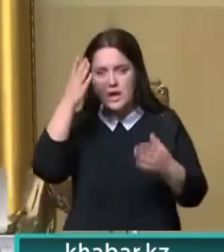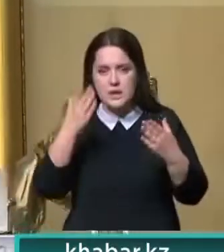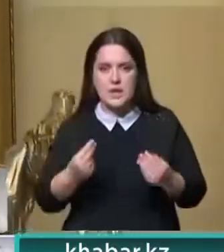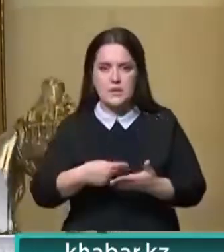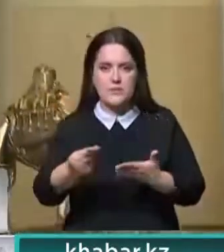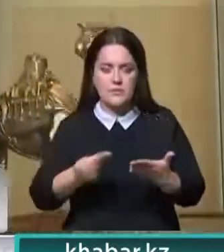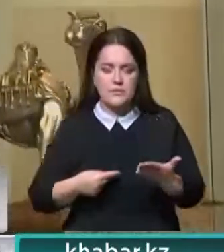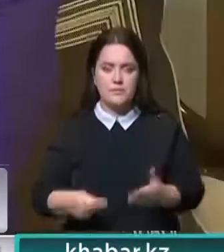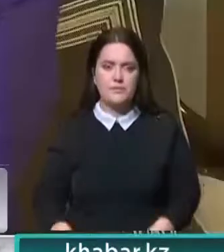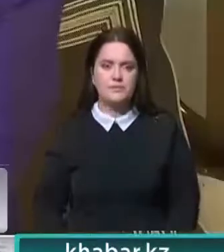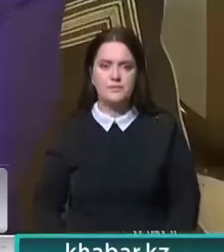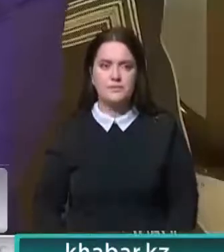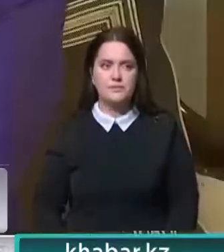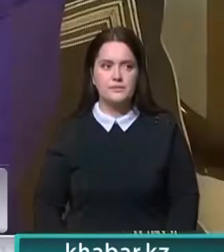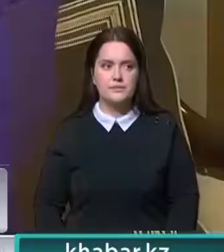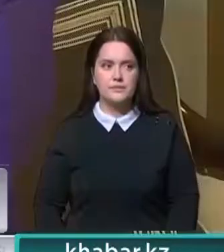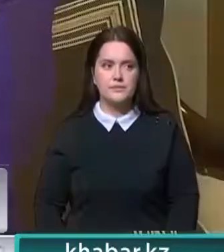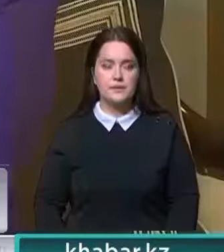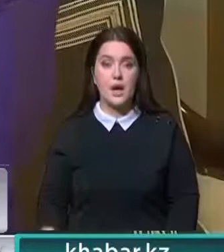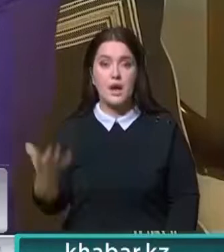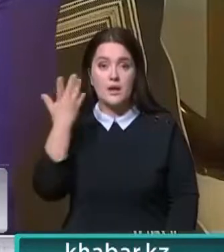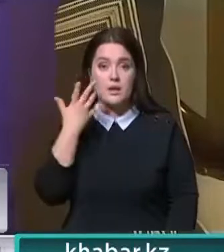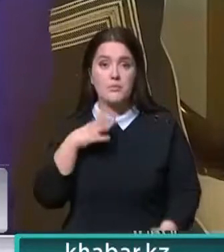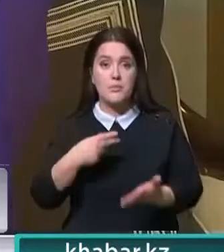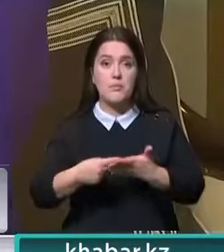принятия декларации. Когда это было принято,